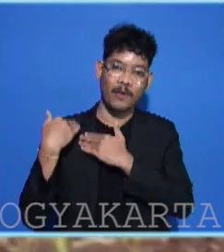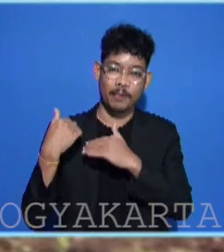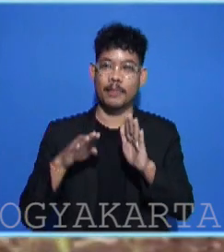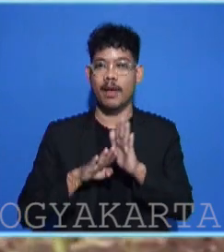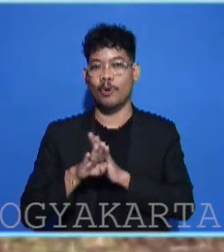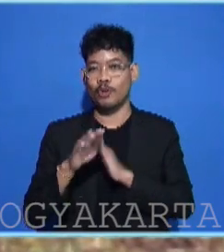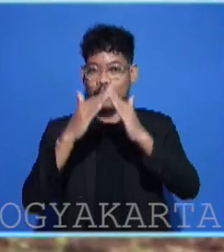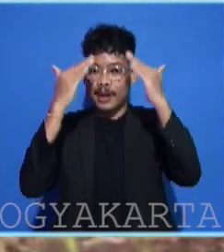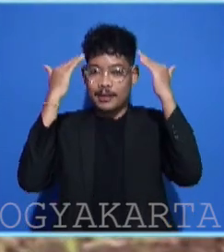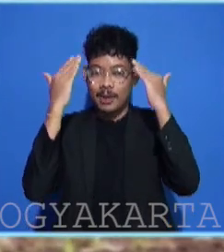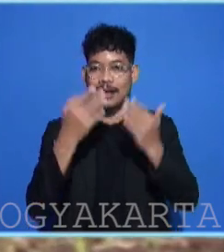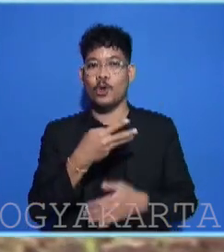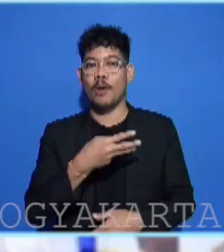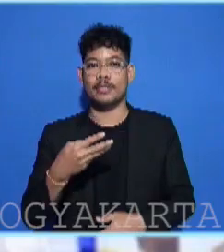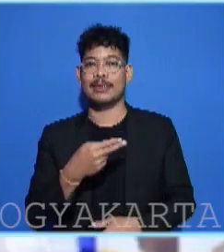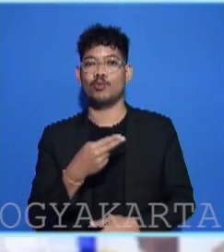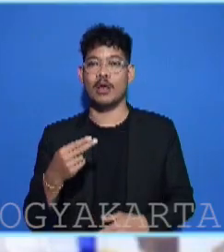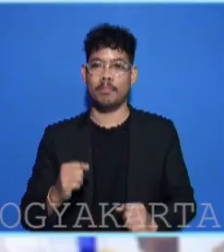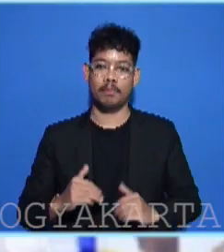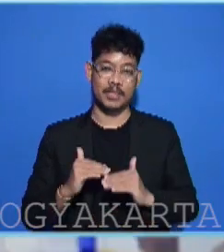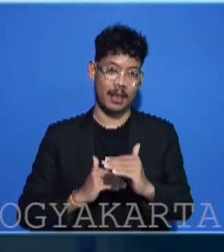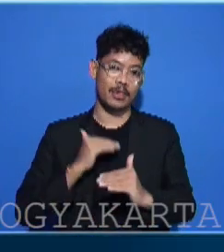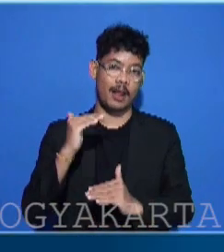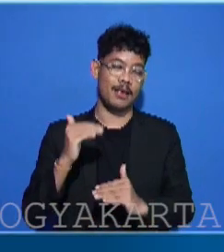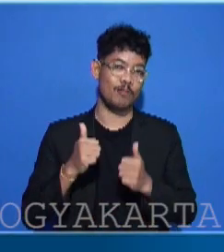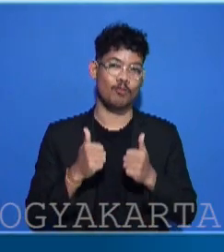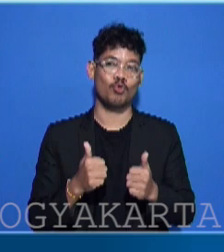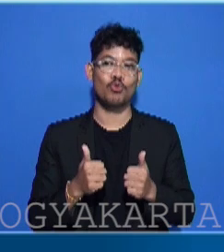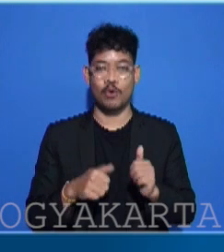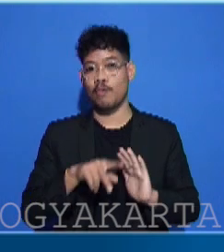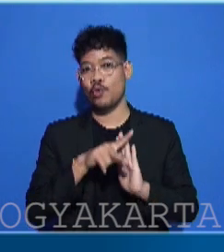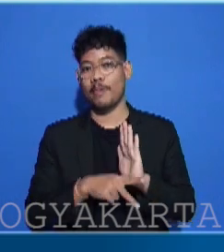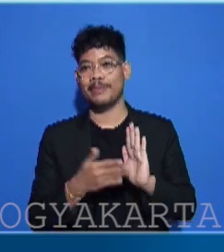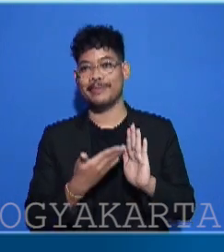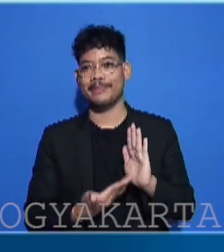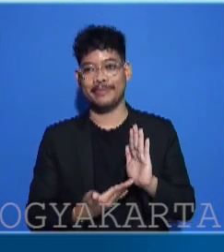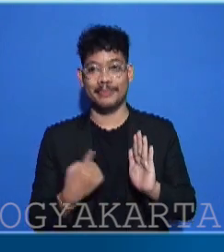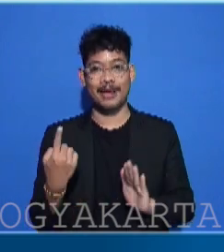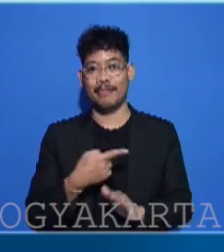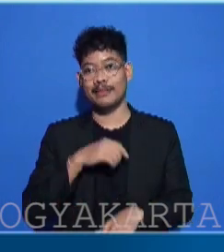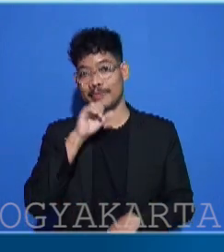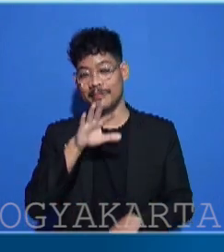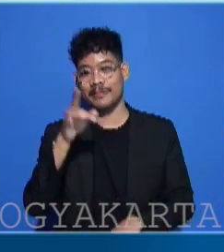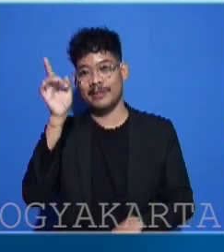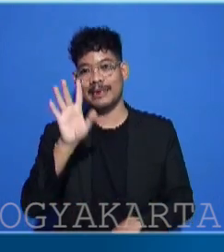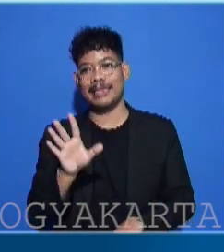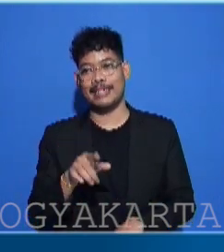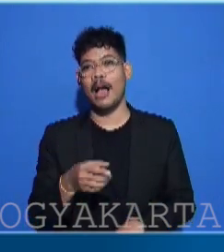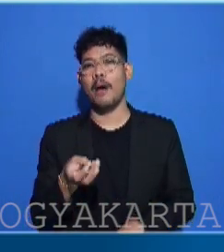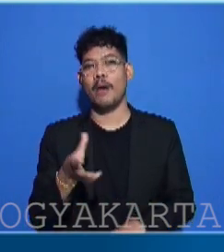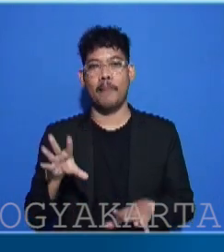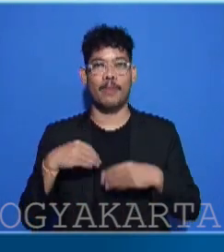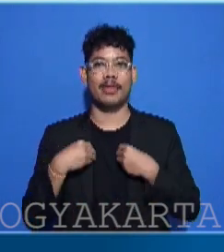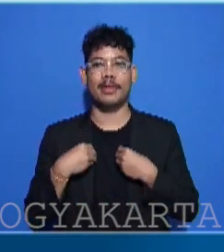dan ekonomi Indonesia yang semakin kuat. Nah, dengan program ini akan kita sampaikan bahwa listrik itu mudah untuk didapat oleh